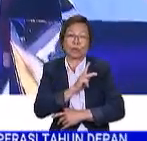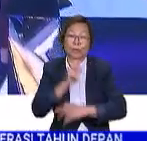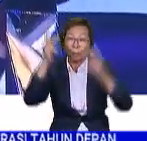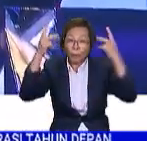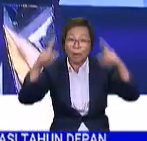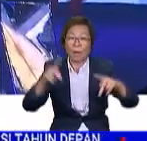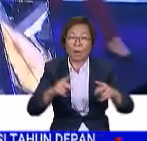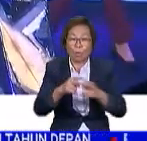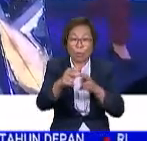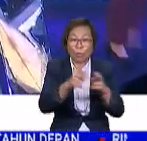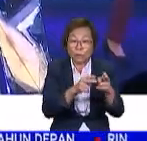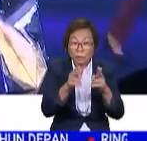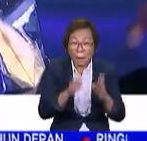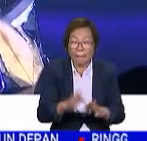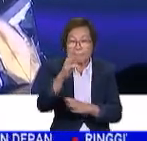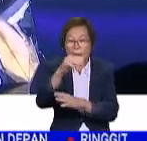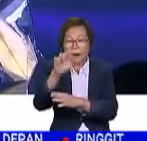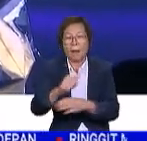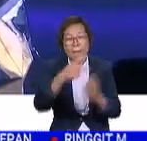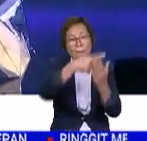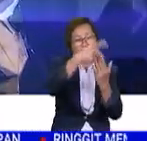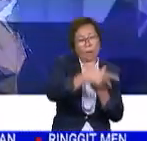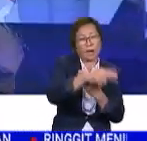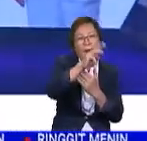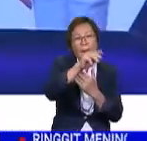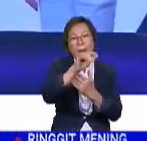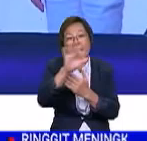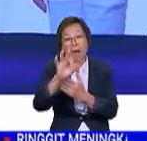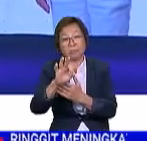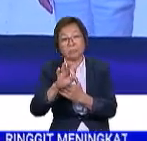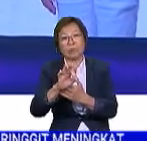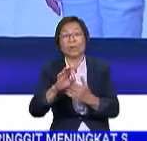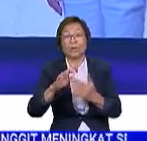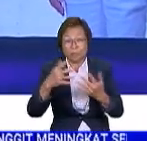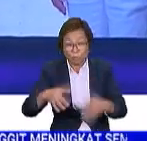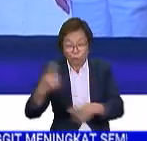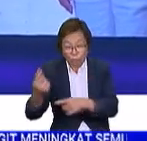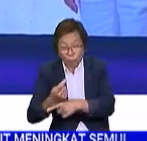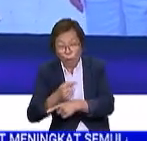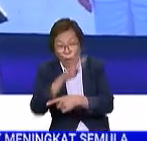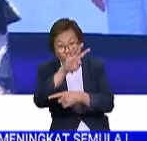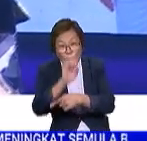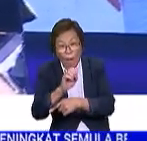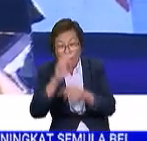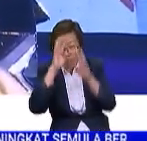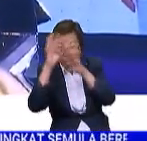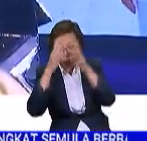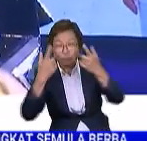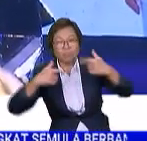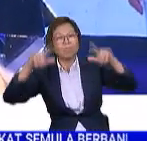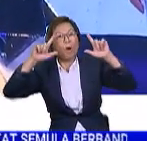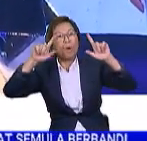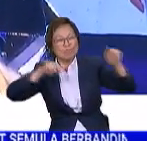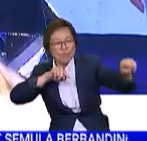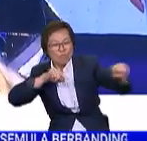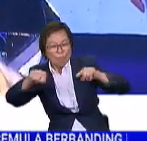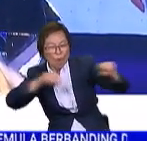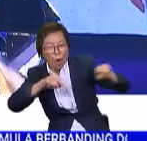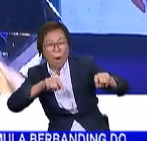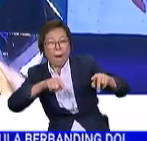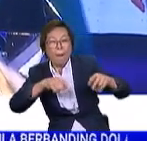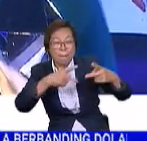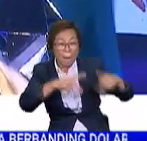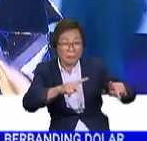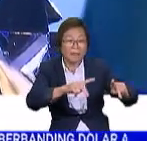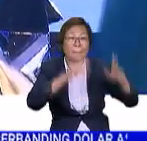Datuk Zulkifli Osman, program MIF ini telah berjaya melahirkan 46 pereka fesyen terkemuka yang mampu bersaing dalam pasaran